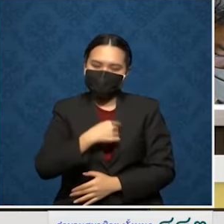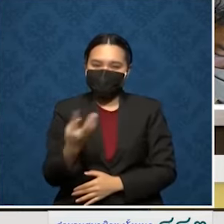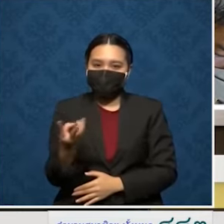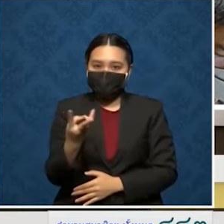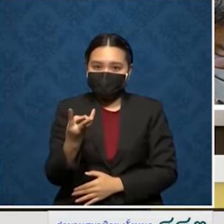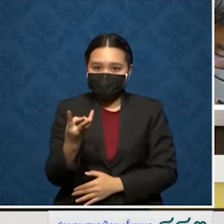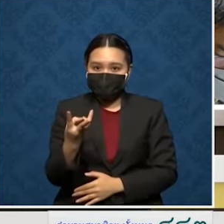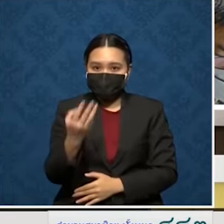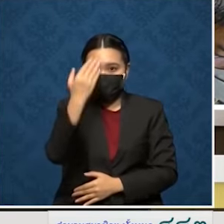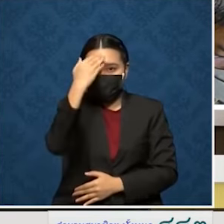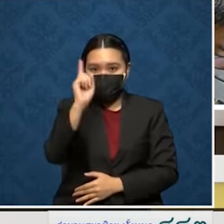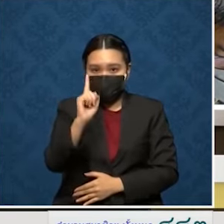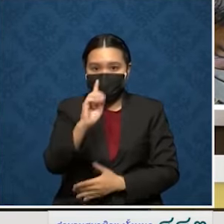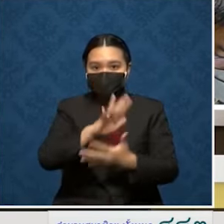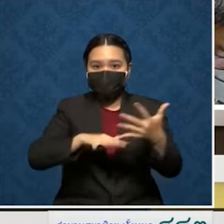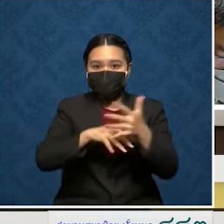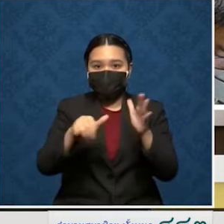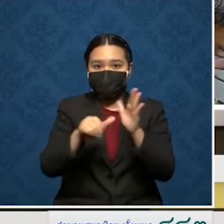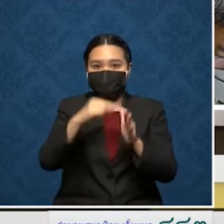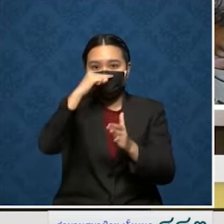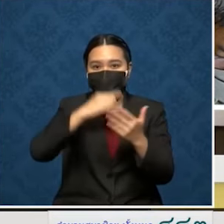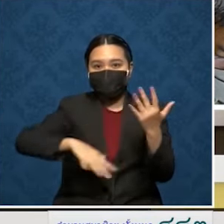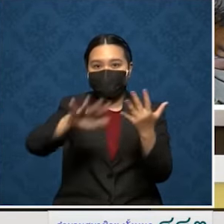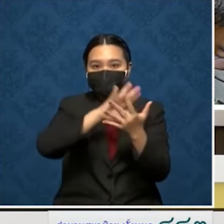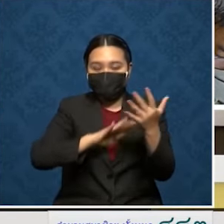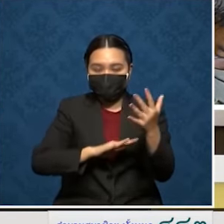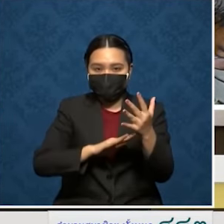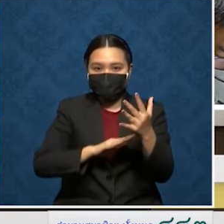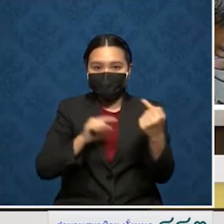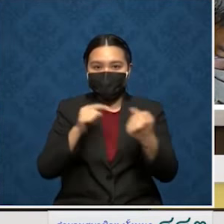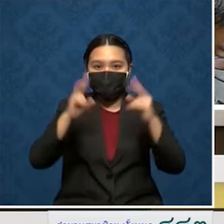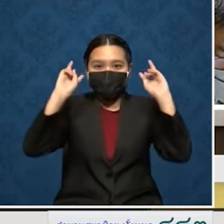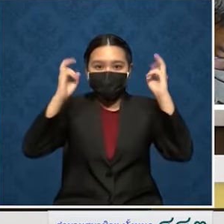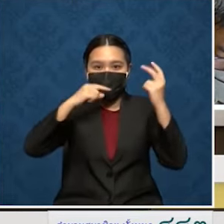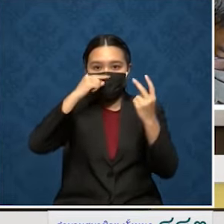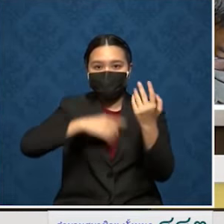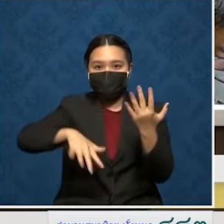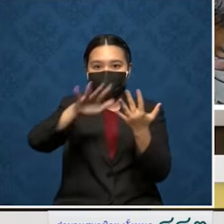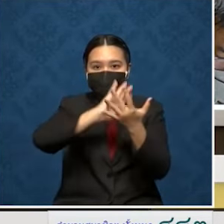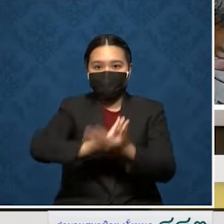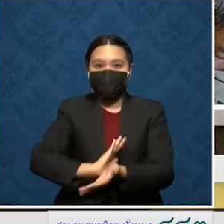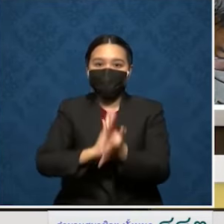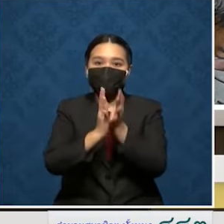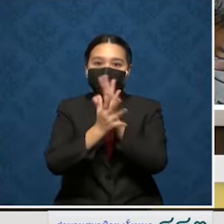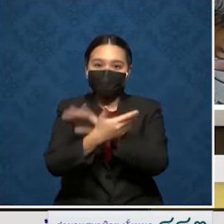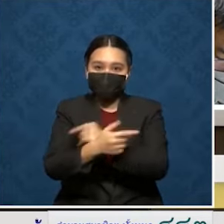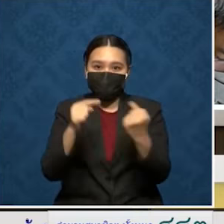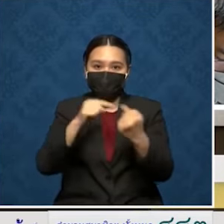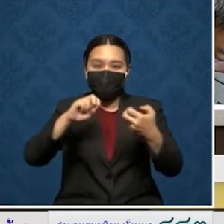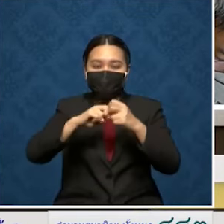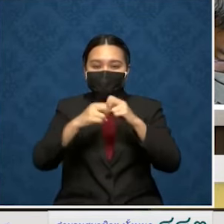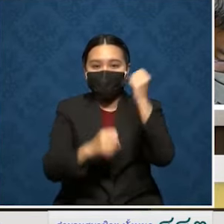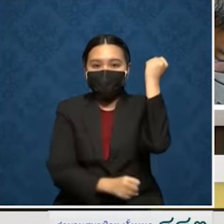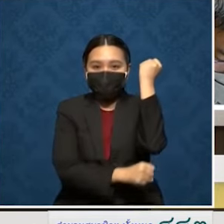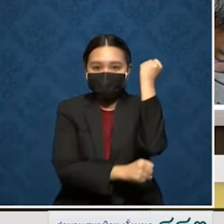าในยุทธศาสตร์ชาติในเรื่องของการปฏิรูปประเทศไม่พูดถึงการแก้ปัญหาความยากจน